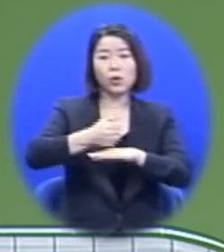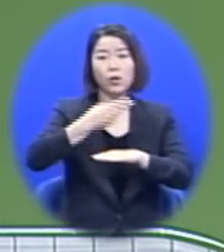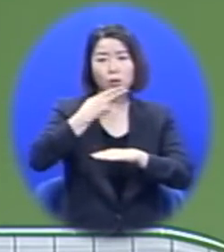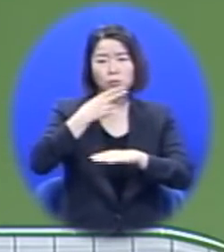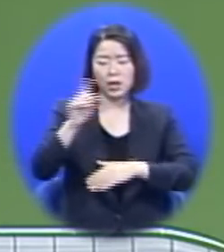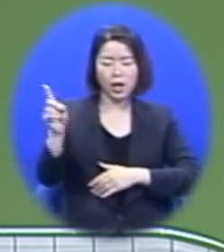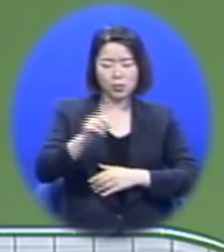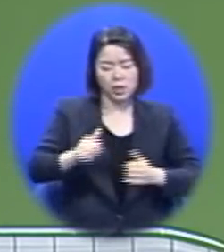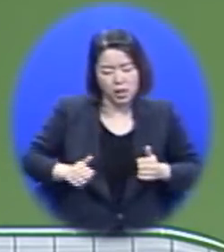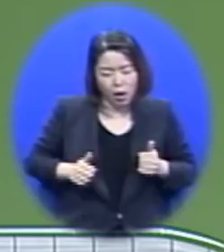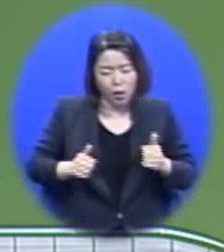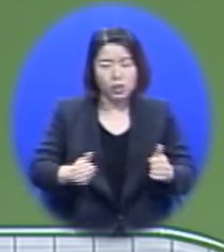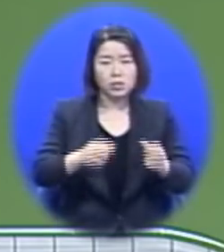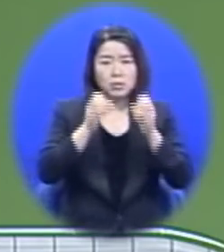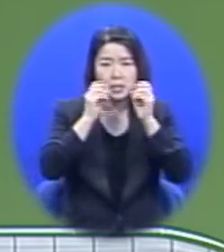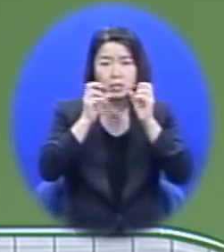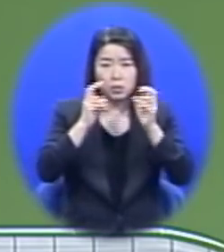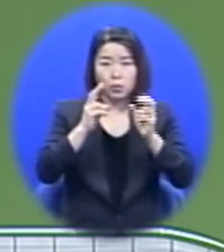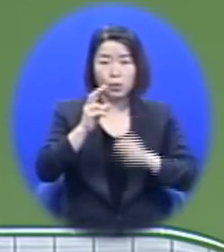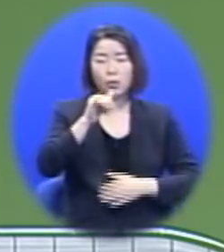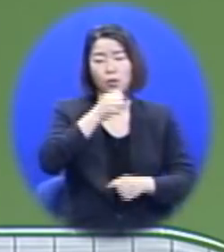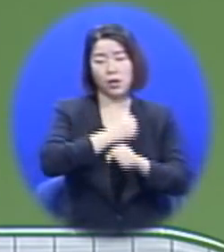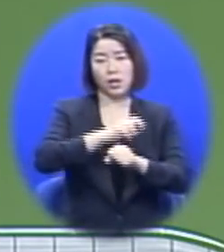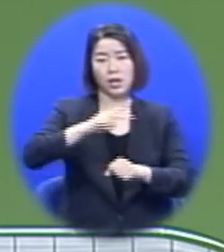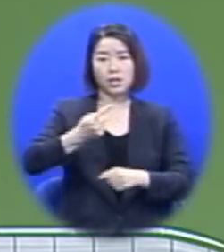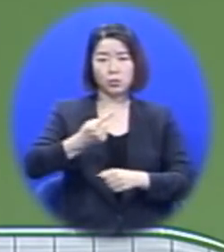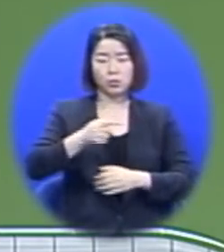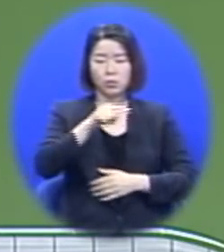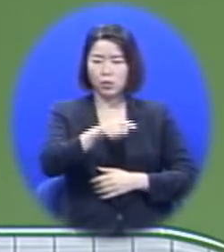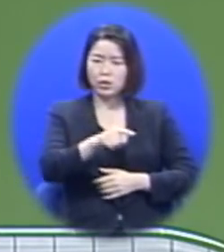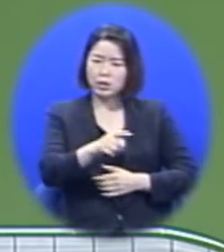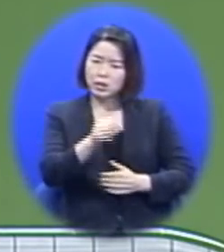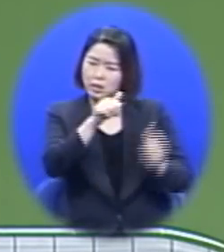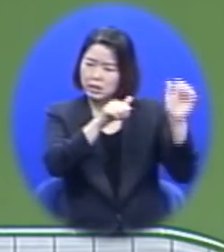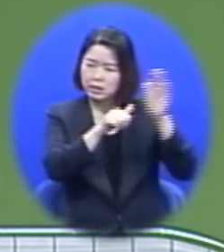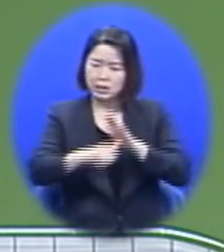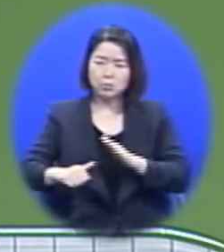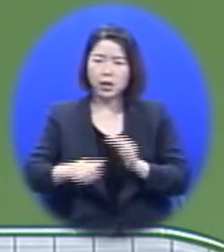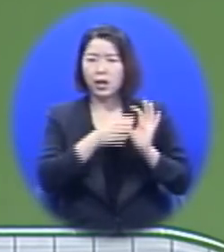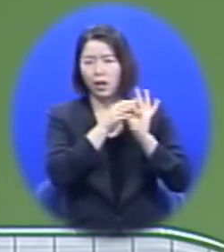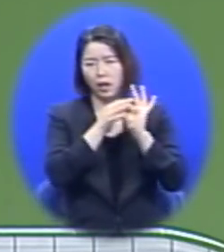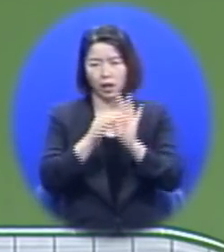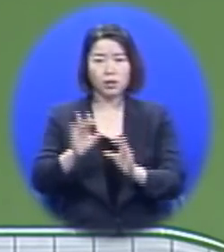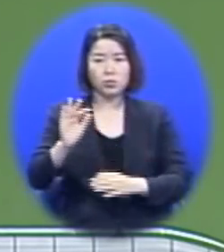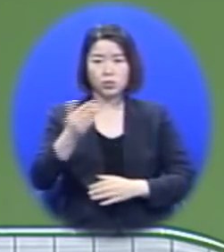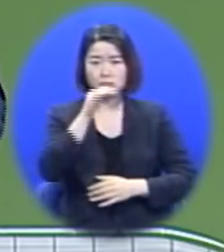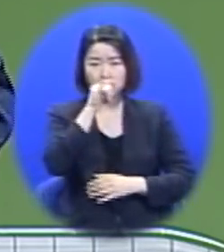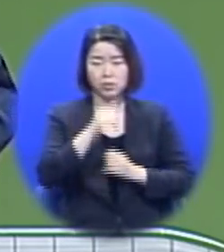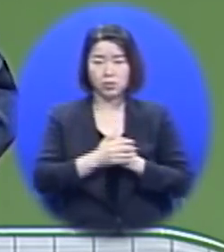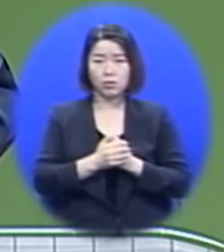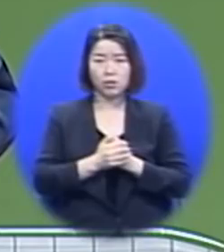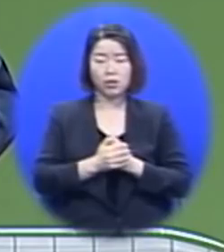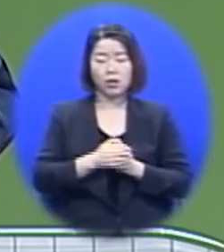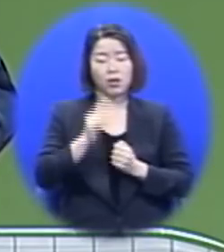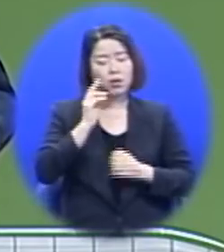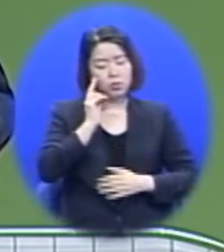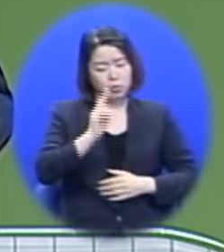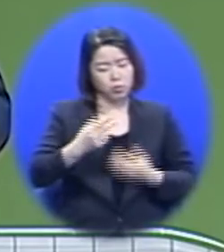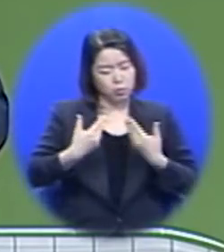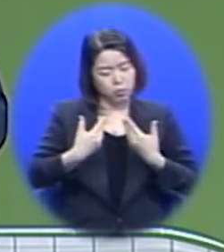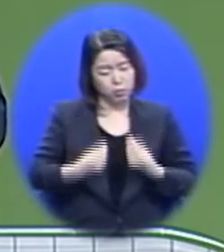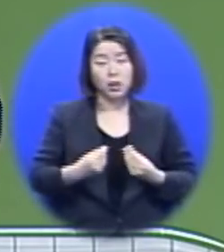해도 이 선교사님의 사역은 실패의 연속이었습니다. 그가 너무너무 낙심이